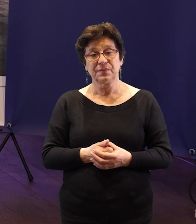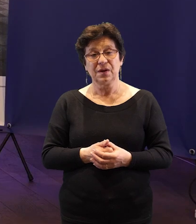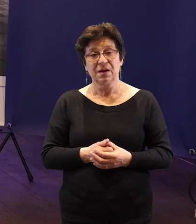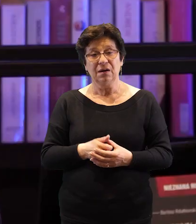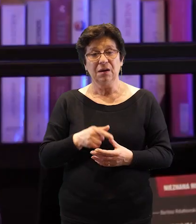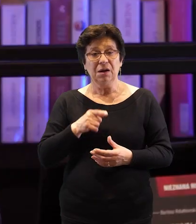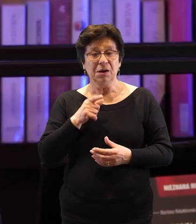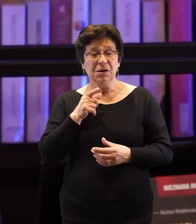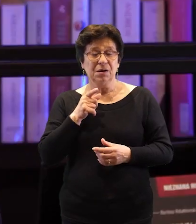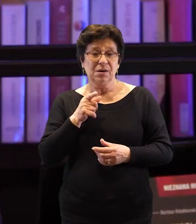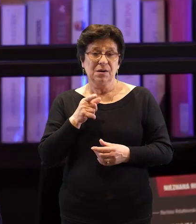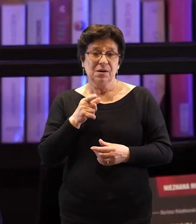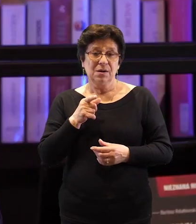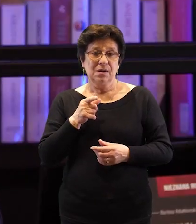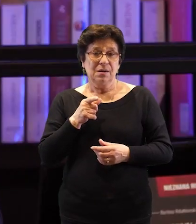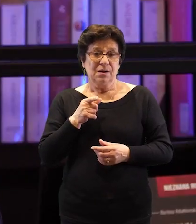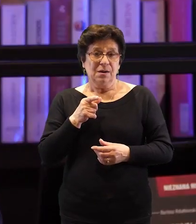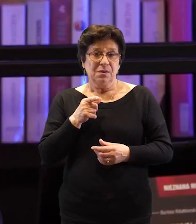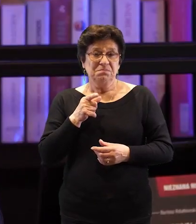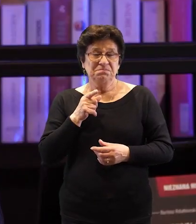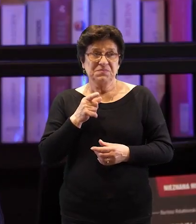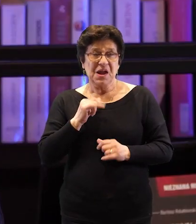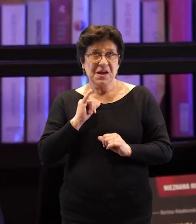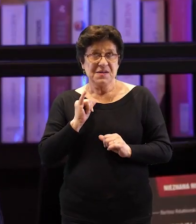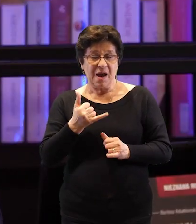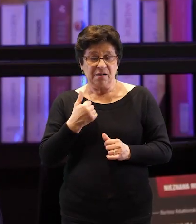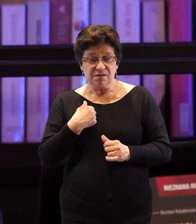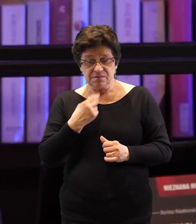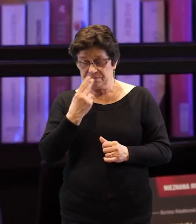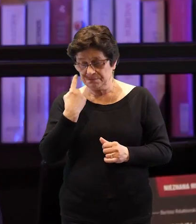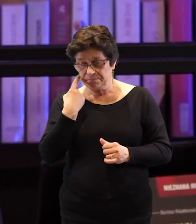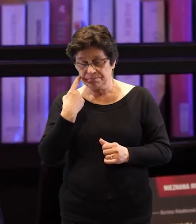Ta jego wypowiedź zostaje, jak ustaliłem,